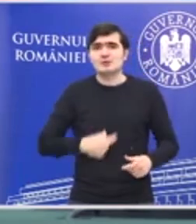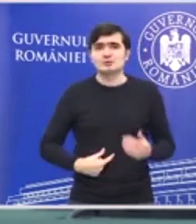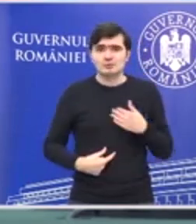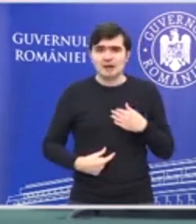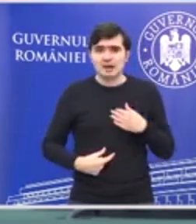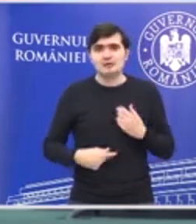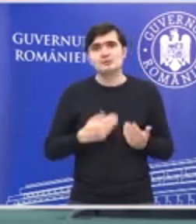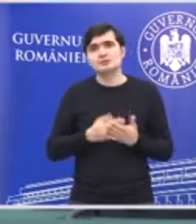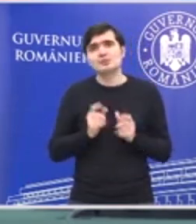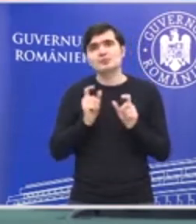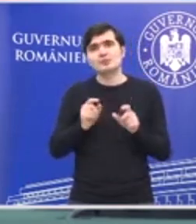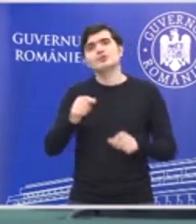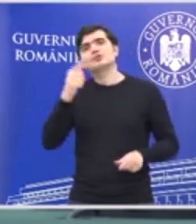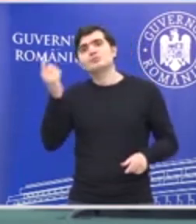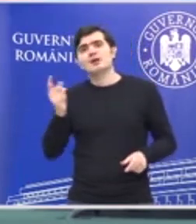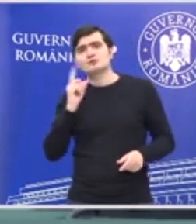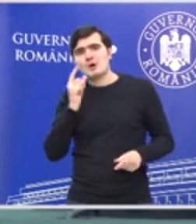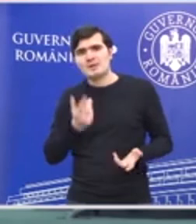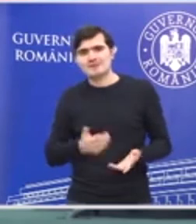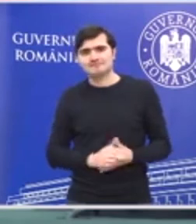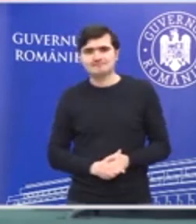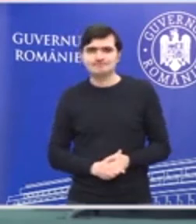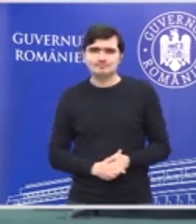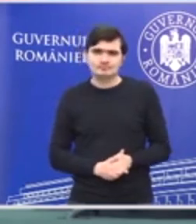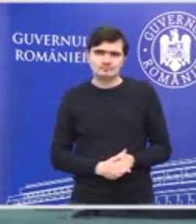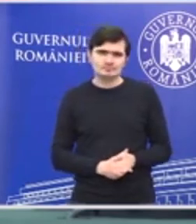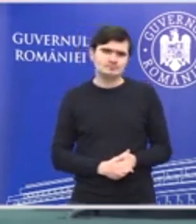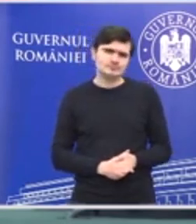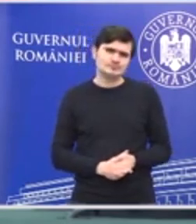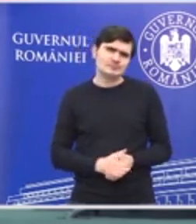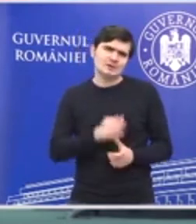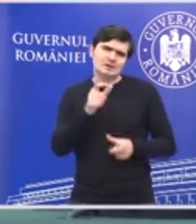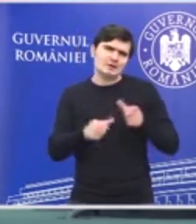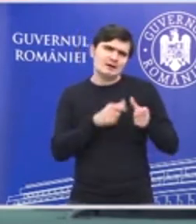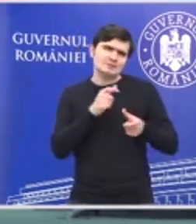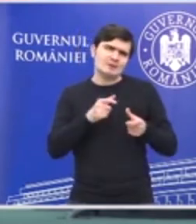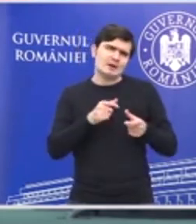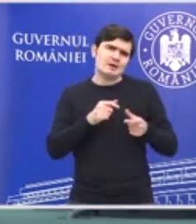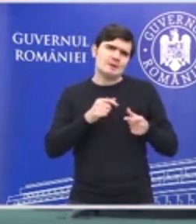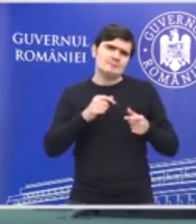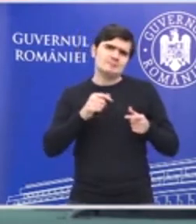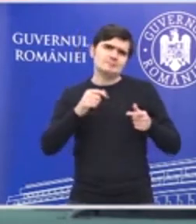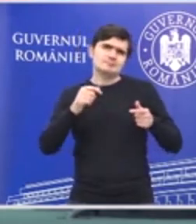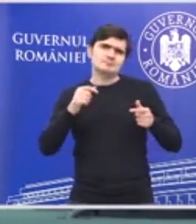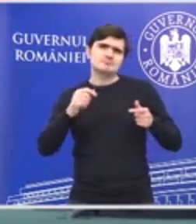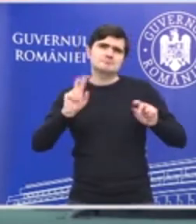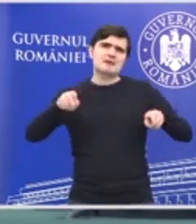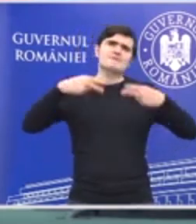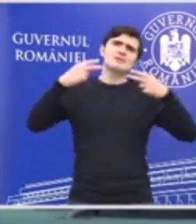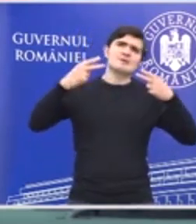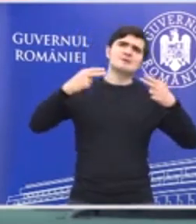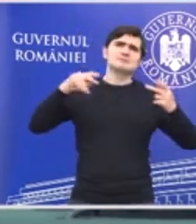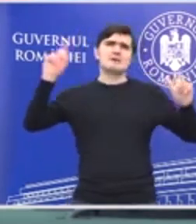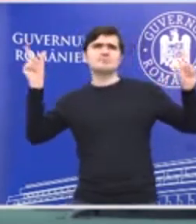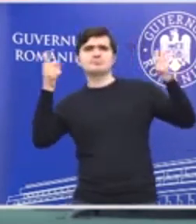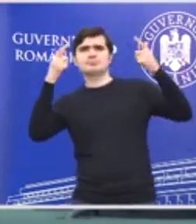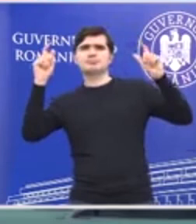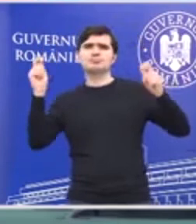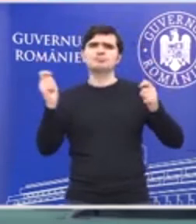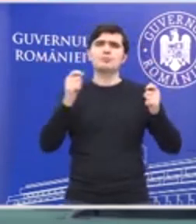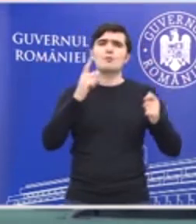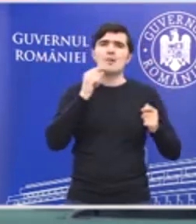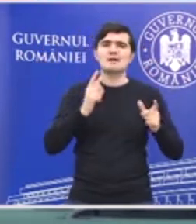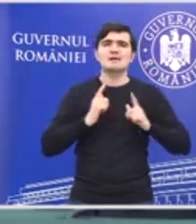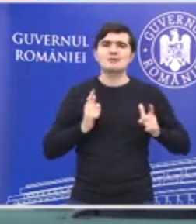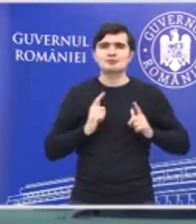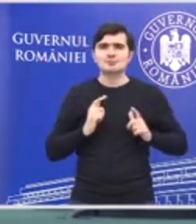de protecția celor din jurul nostru. Referitor la evenimente, mulți oameni așteaptă preluarea aici